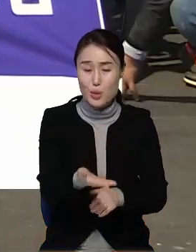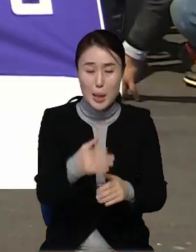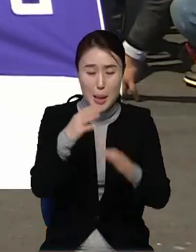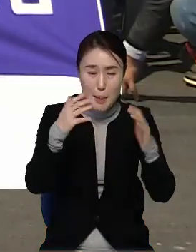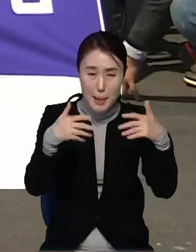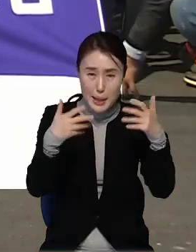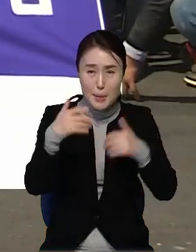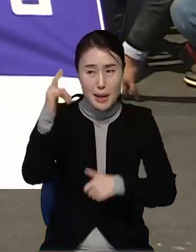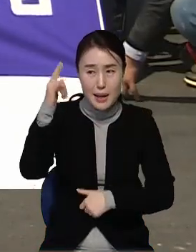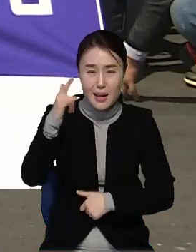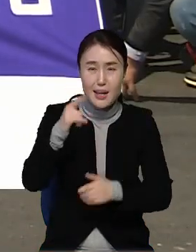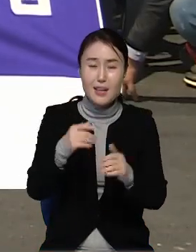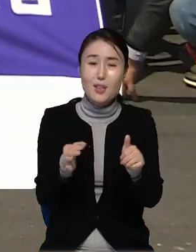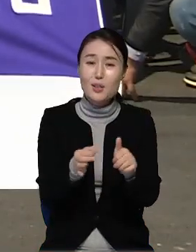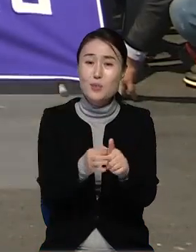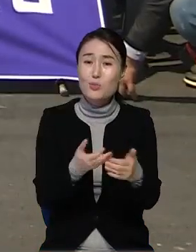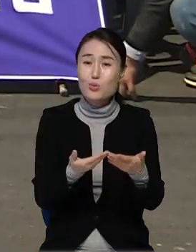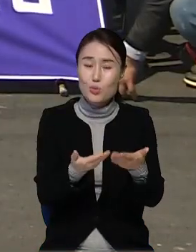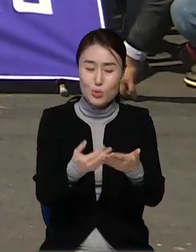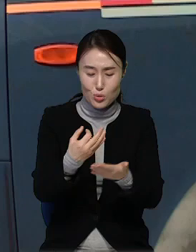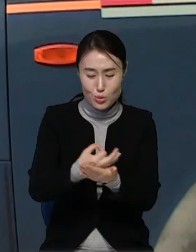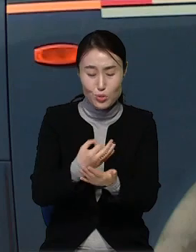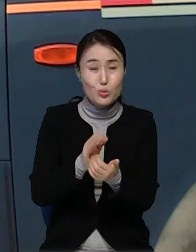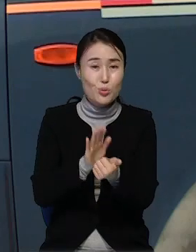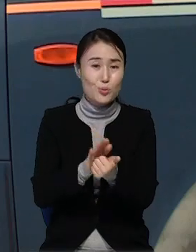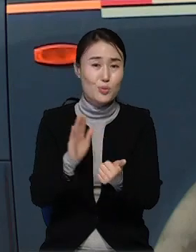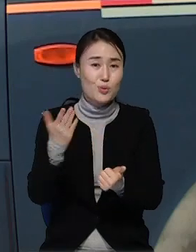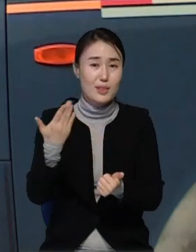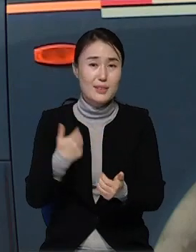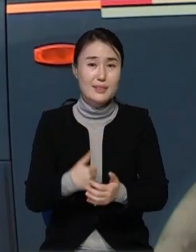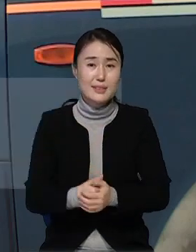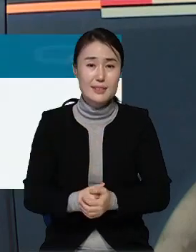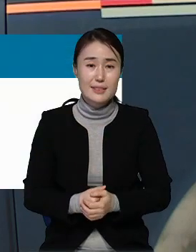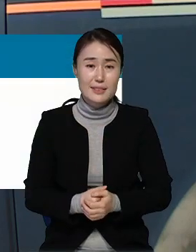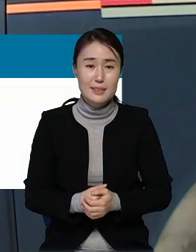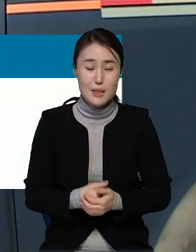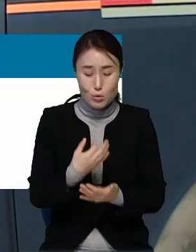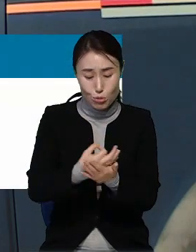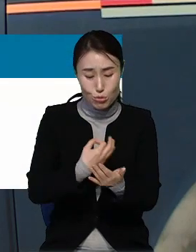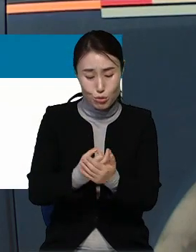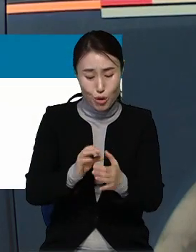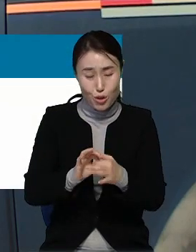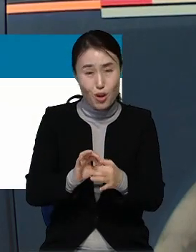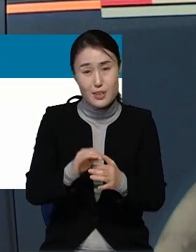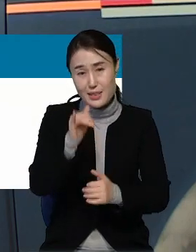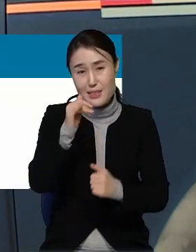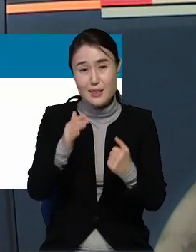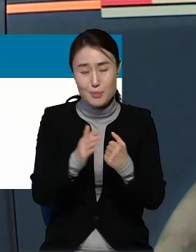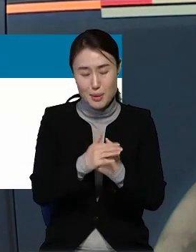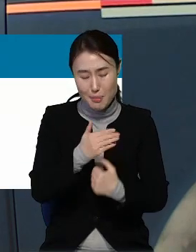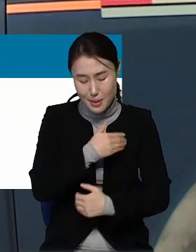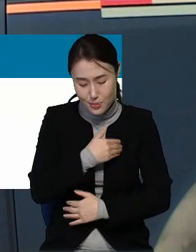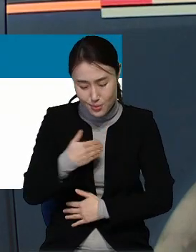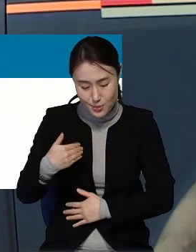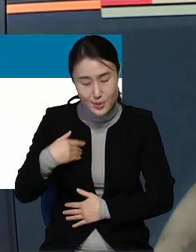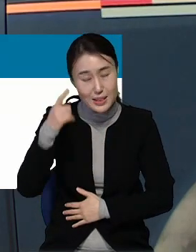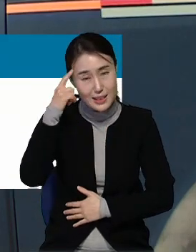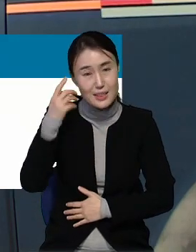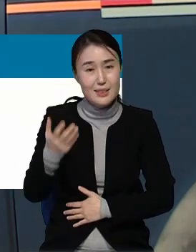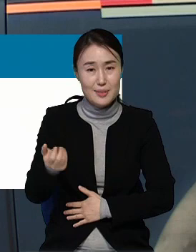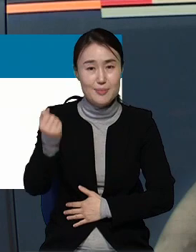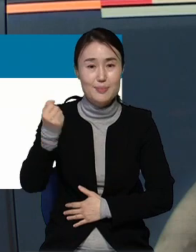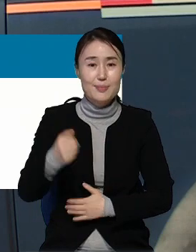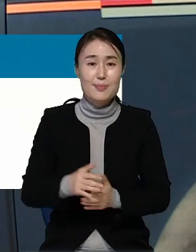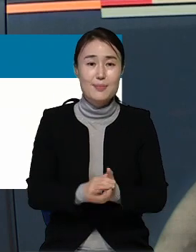통해 주민 소득에도 기여하고 있습니다. 신전적으로 주민들한테 소득이 연결돼가지고 아주 만족스럽게 생각을 하고